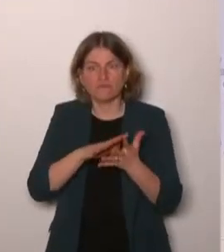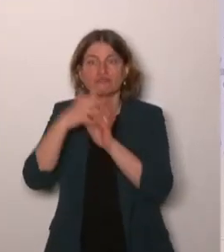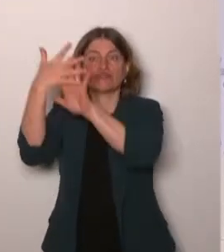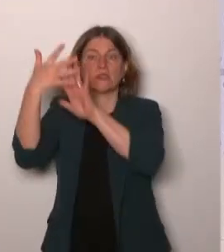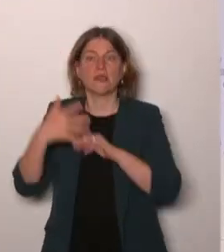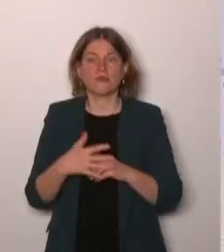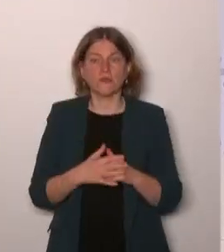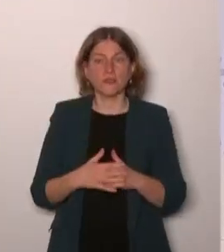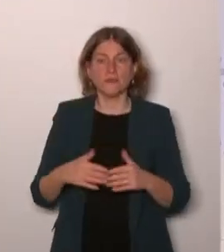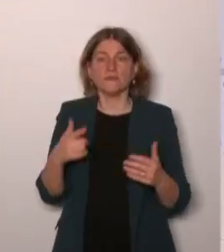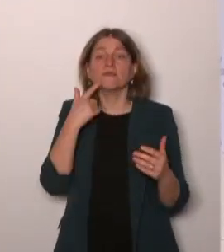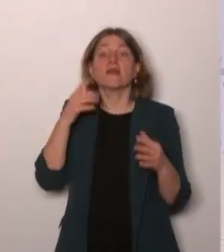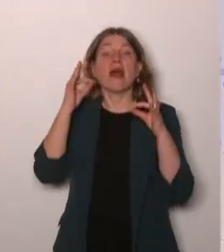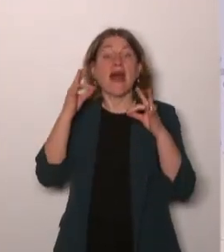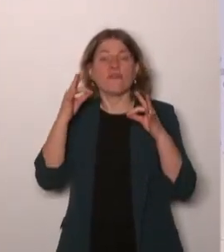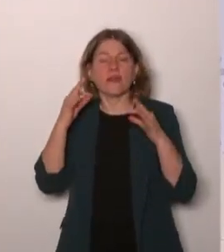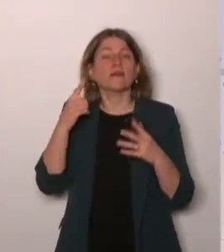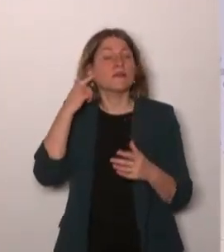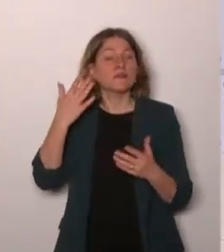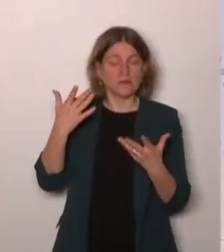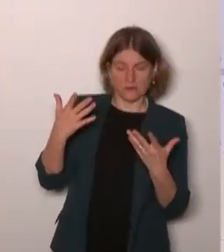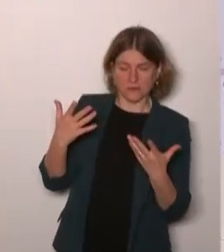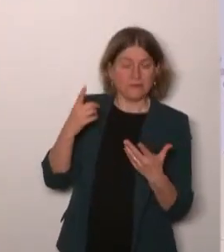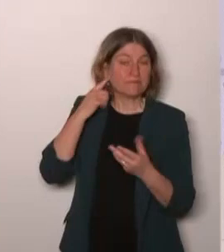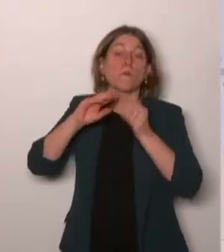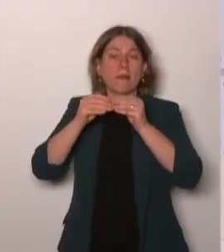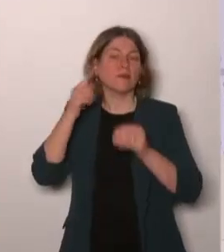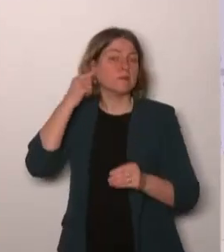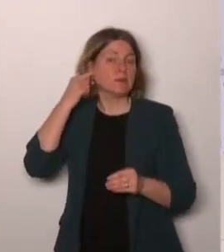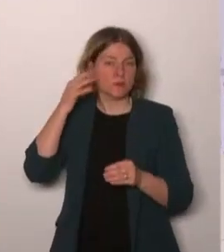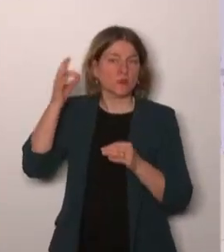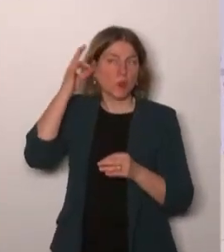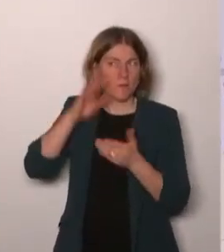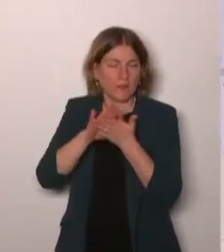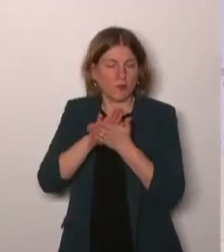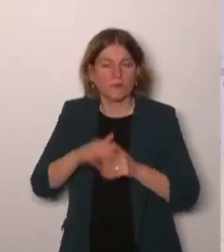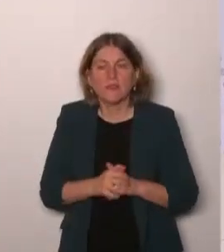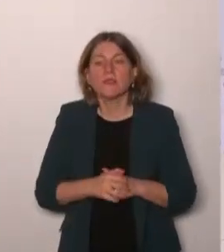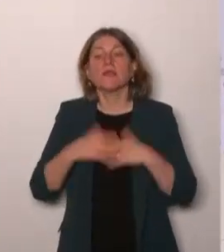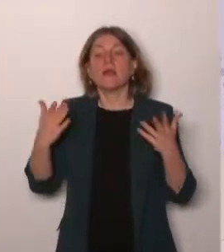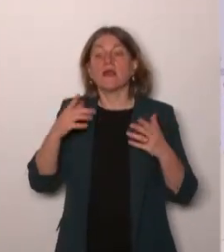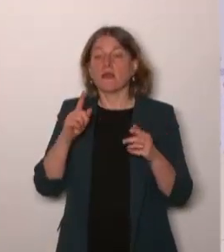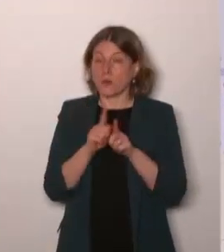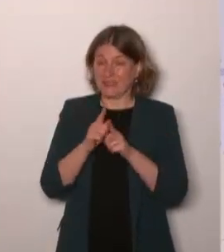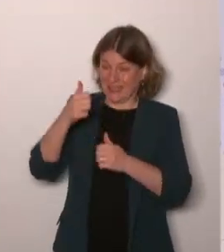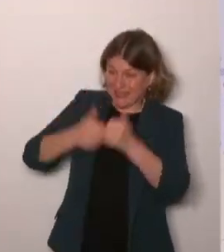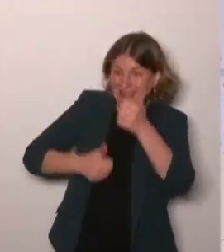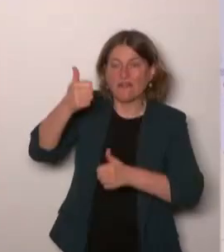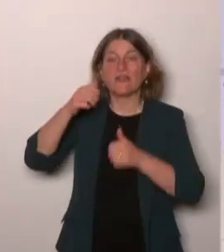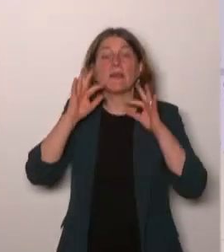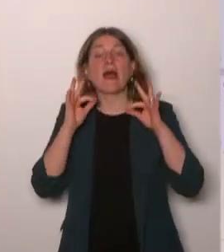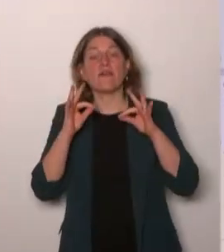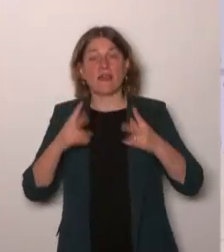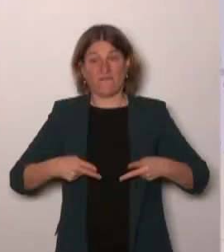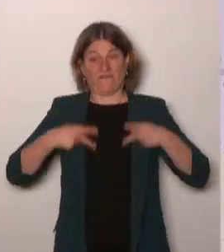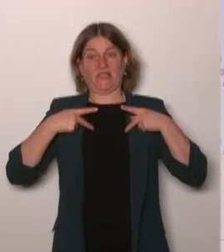défis, on le verra, de la présention qui mobilisent des acteurs de plus en plus nombreux, de plus en plus divers. C'est aussi les défis de la vie avec et après